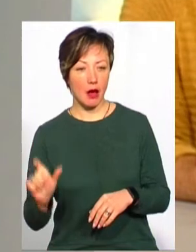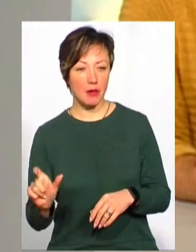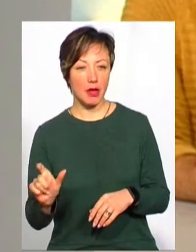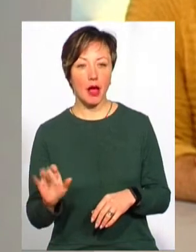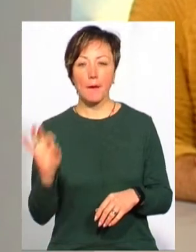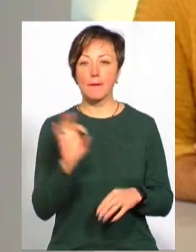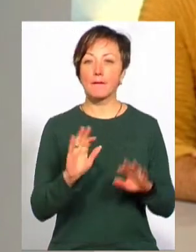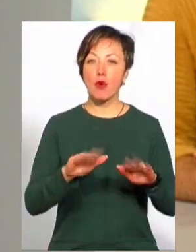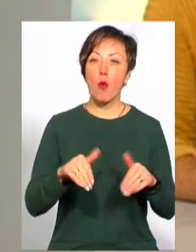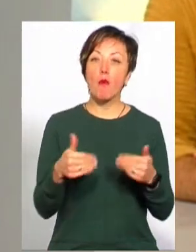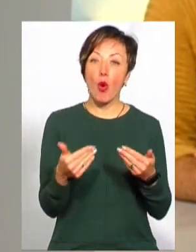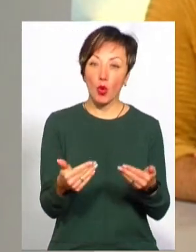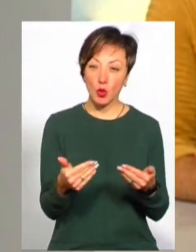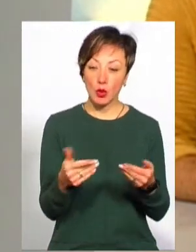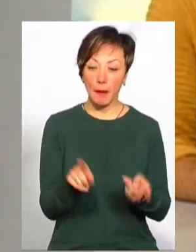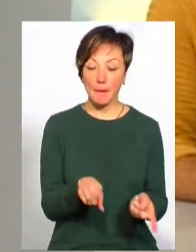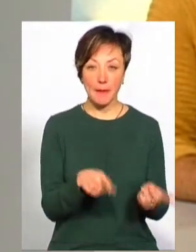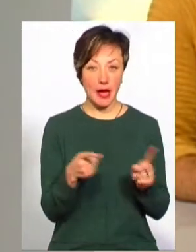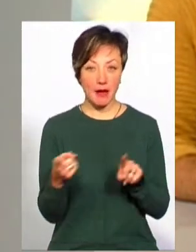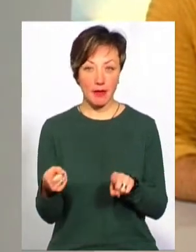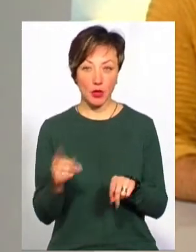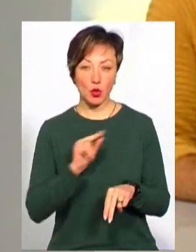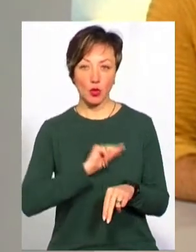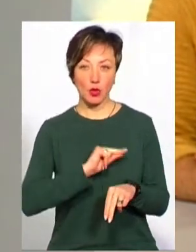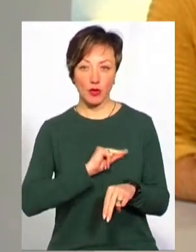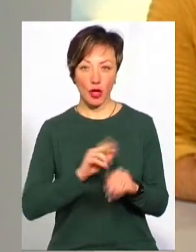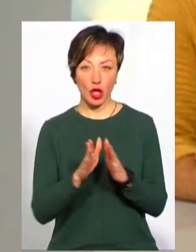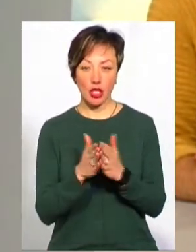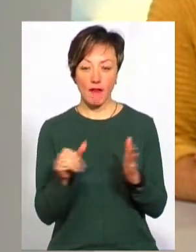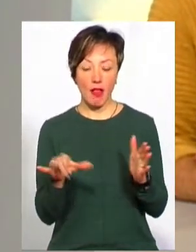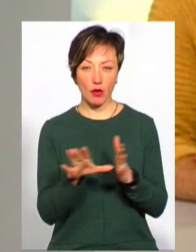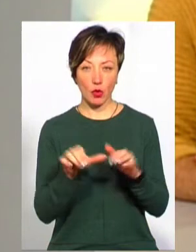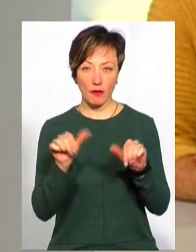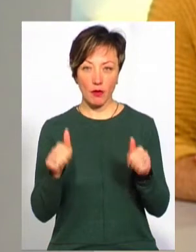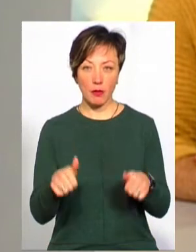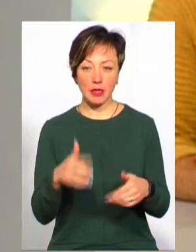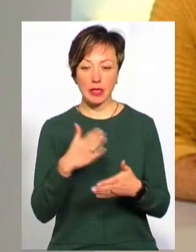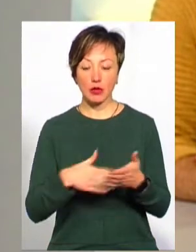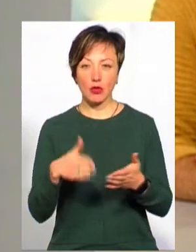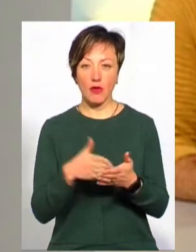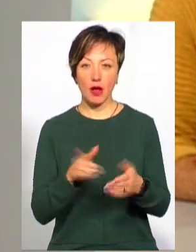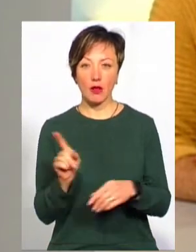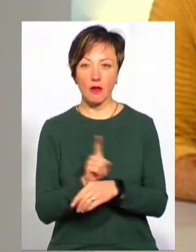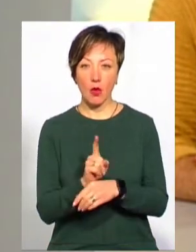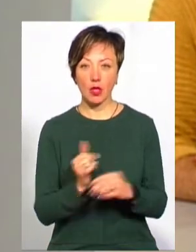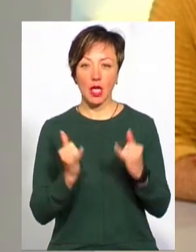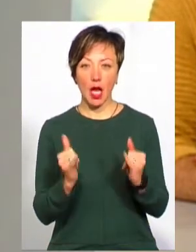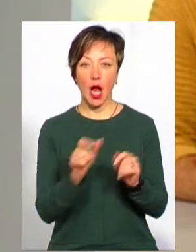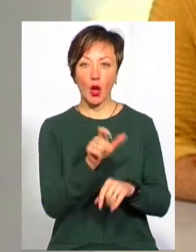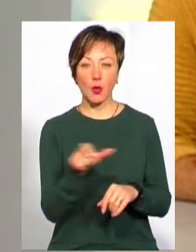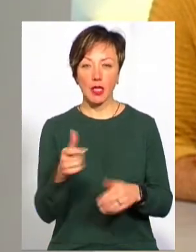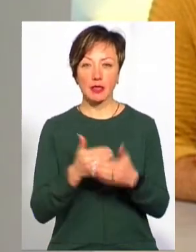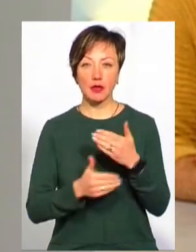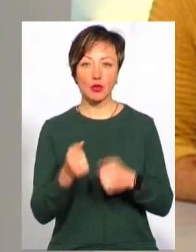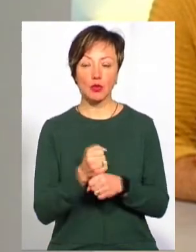Зокрема, пропонується перевести трудові книжки в електронний формат, скасувати квоти для людей з інвалідністю та